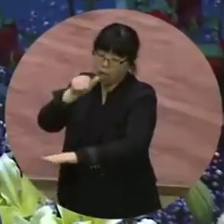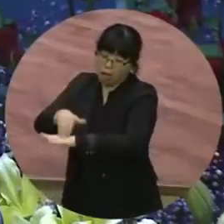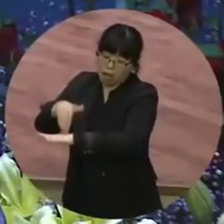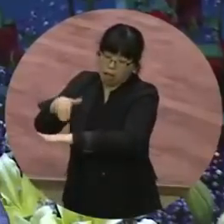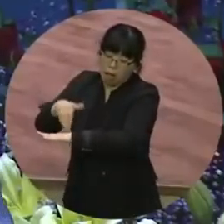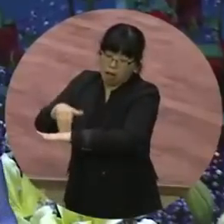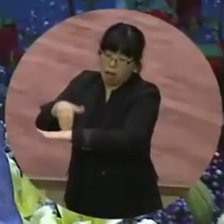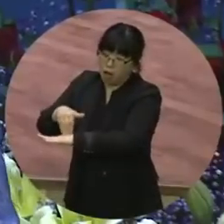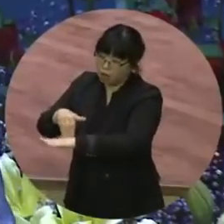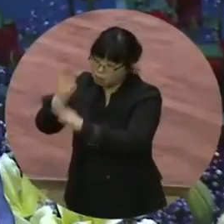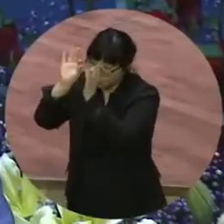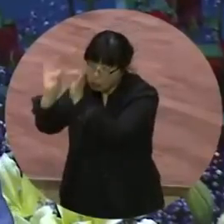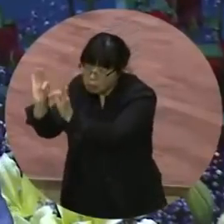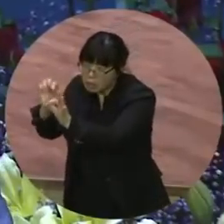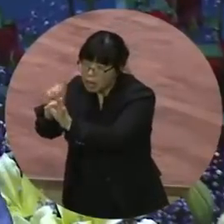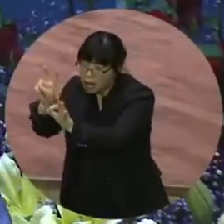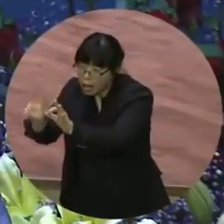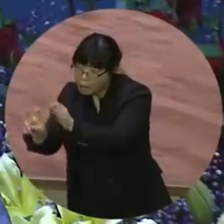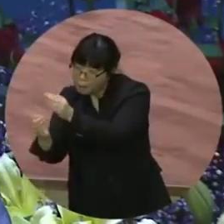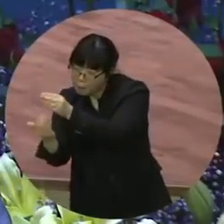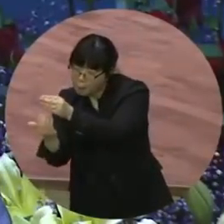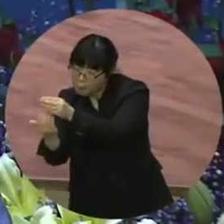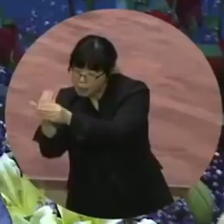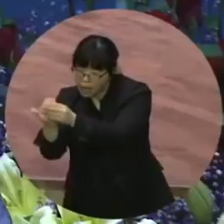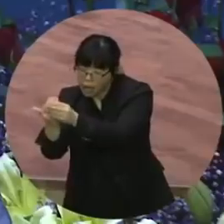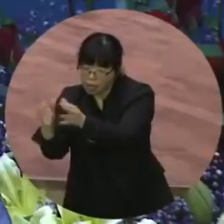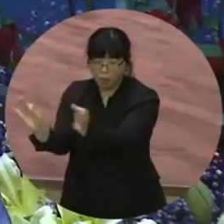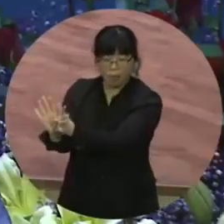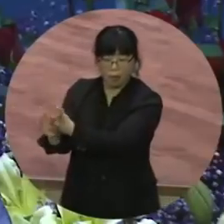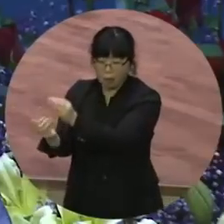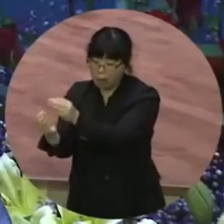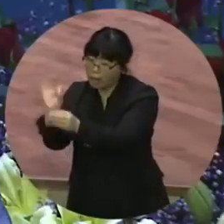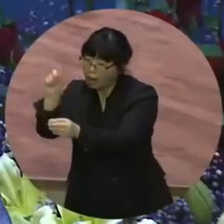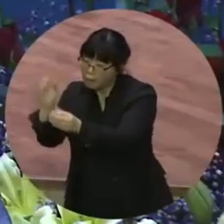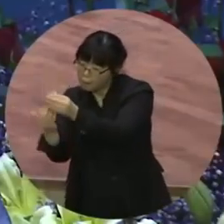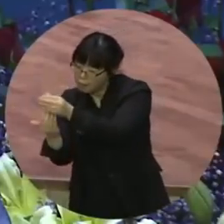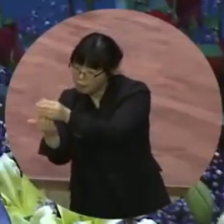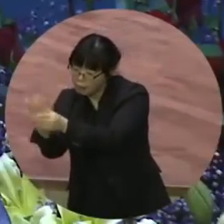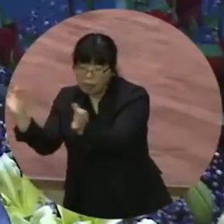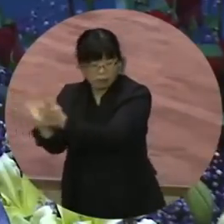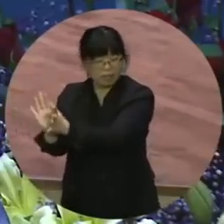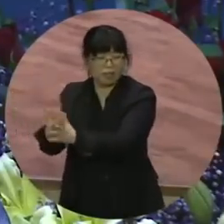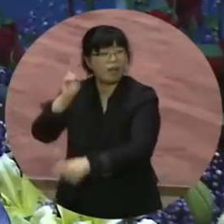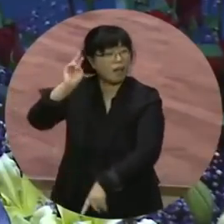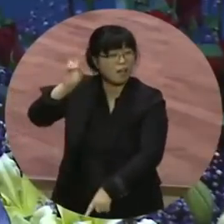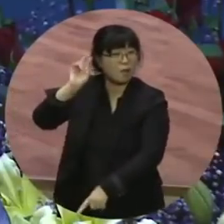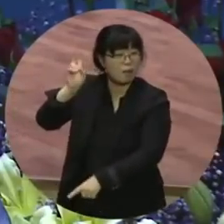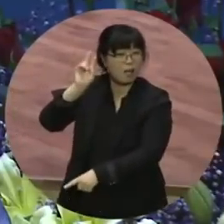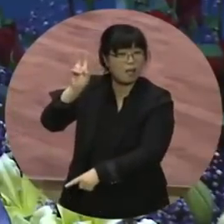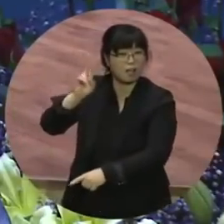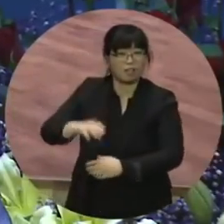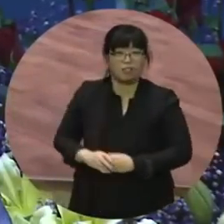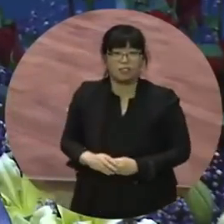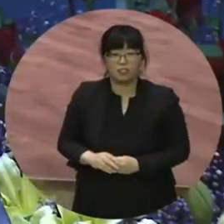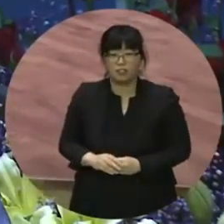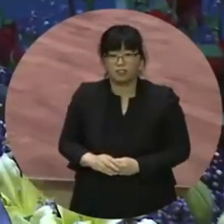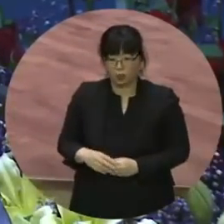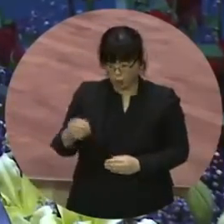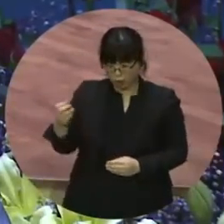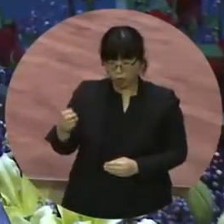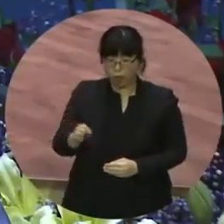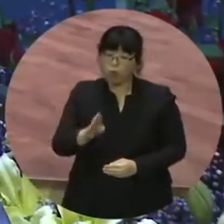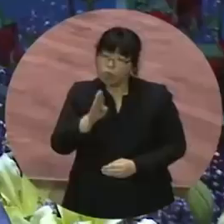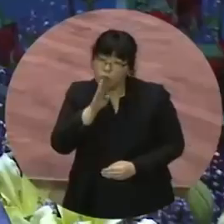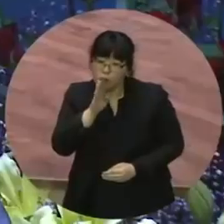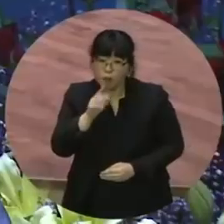가버려. 그 이 찬양을 노래를 많이 부르는 사람이 원래 가수들요 이런 사람 암이 안 걸린대요. 잘 안 걸린대요. 이